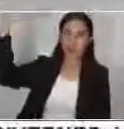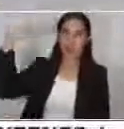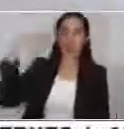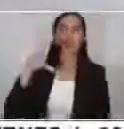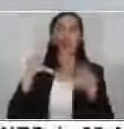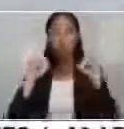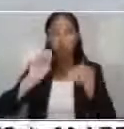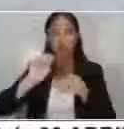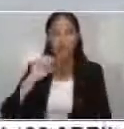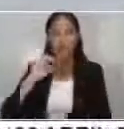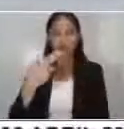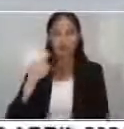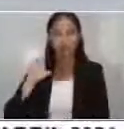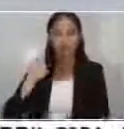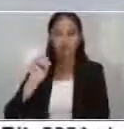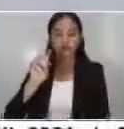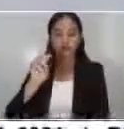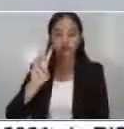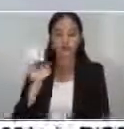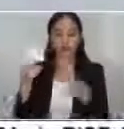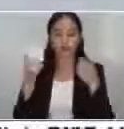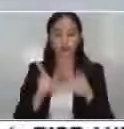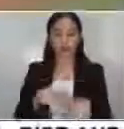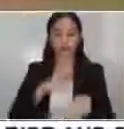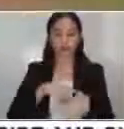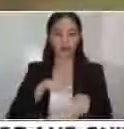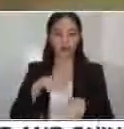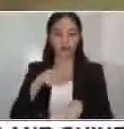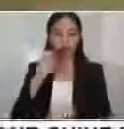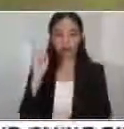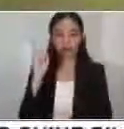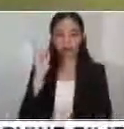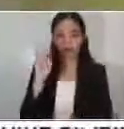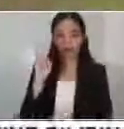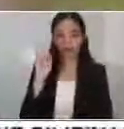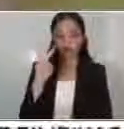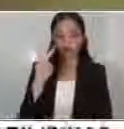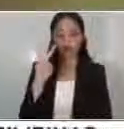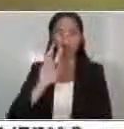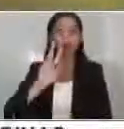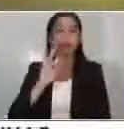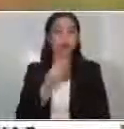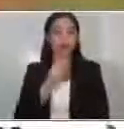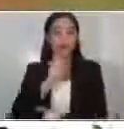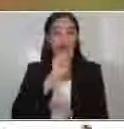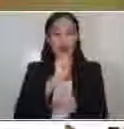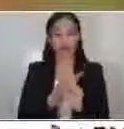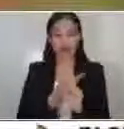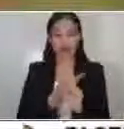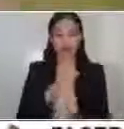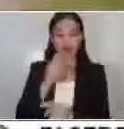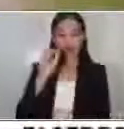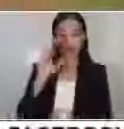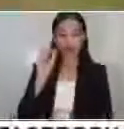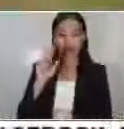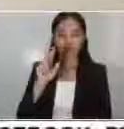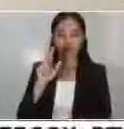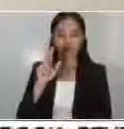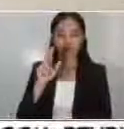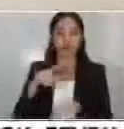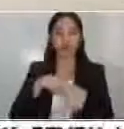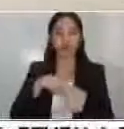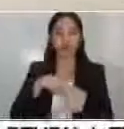Hindi naiwasang balikan ni Bayani Agbayani ang mga pinagdaanan niyang hirap. Noong nagsisimula pa lang siya sa